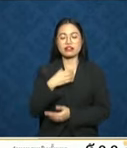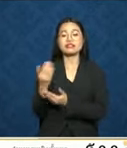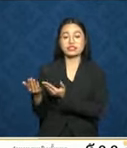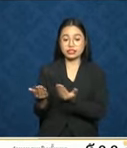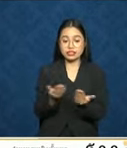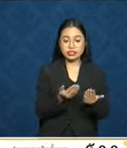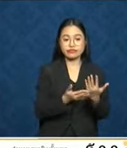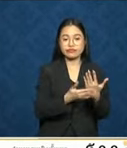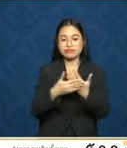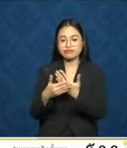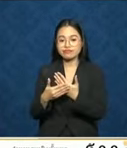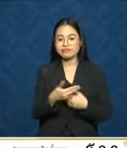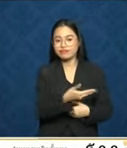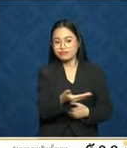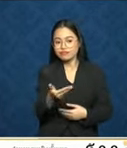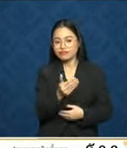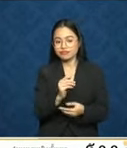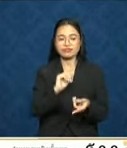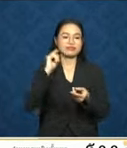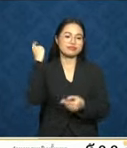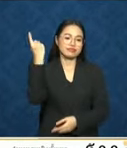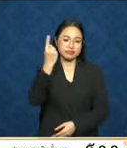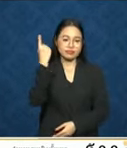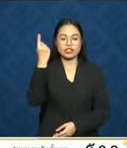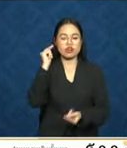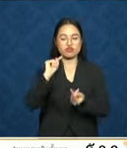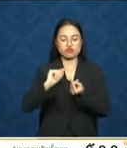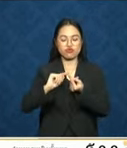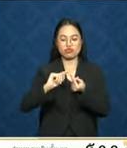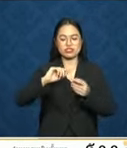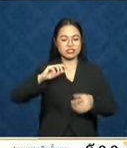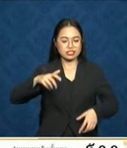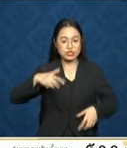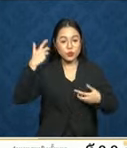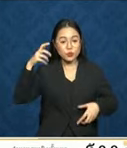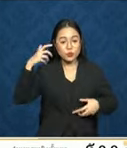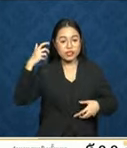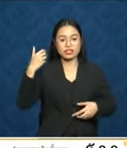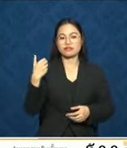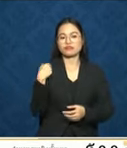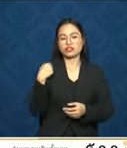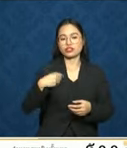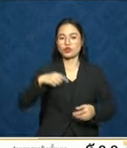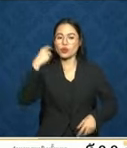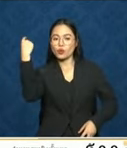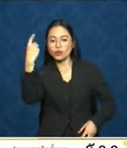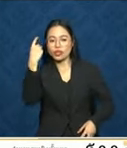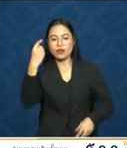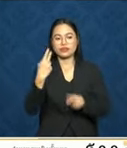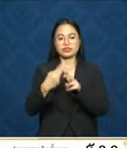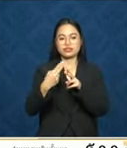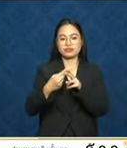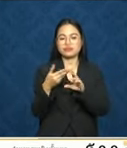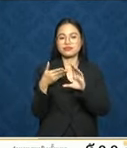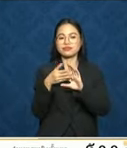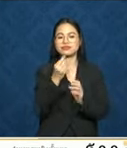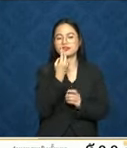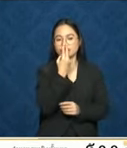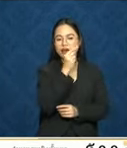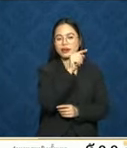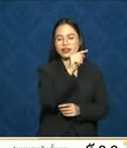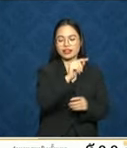วนให้เที่ยวงานประจำปีของจังหวัดลพบุรีซึ่งจะมี2งานใหญ่ครับงานแรกจะเป็นงานแผ่นดินสมเด็จพระนารายณ์ครับจัดขึ้น